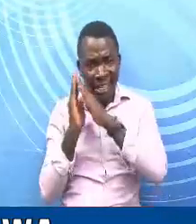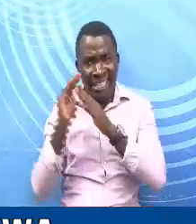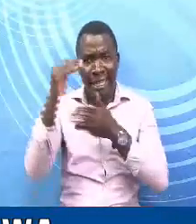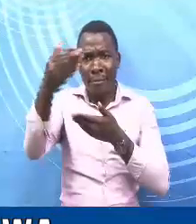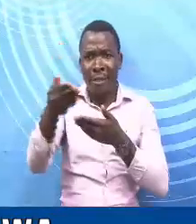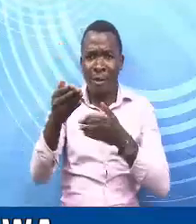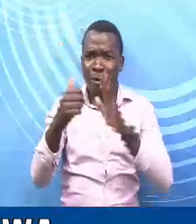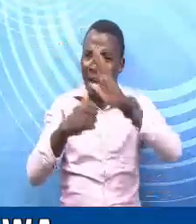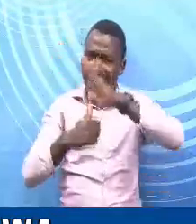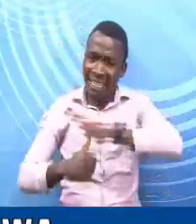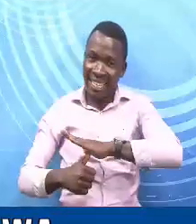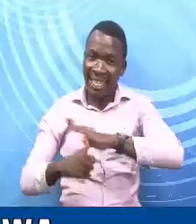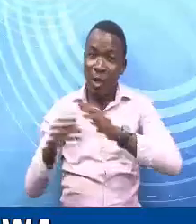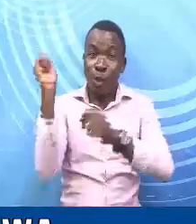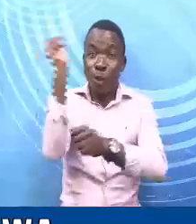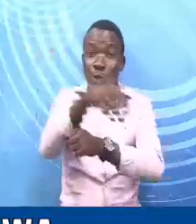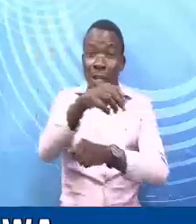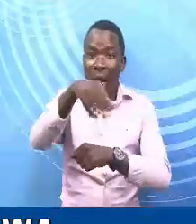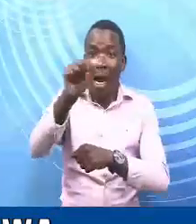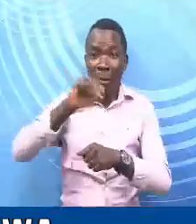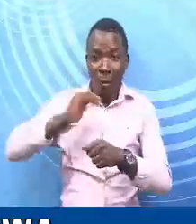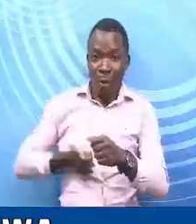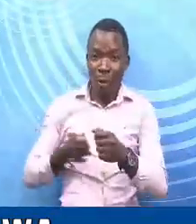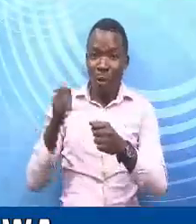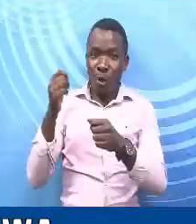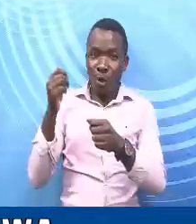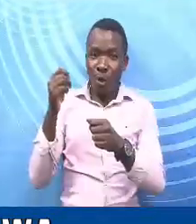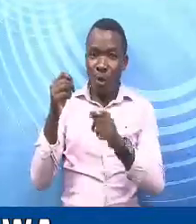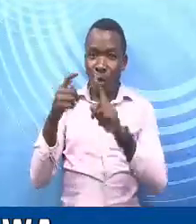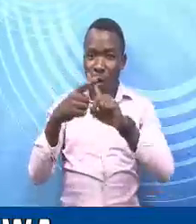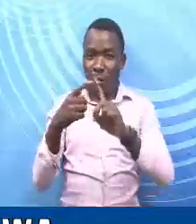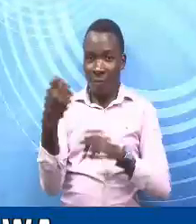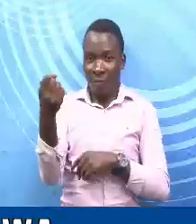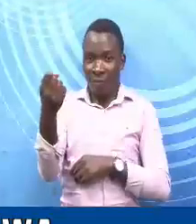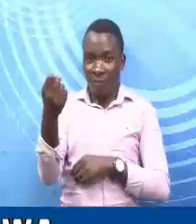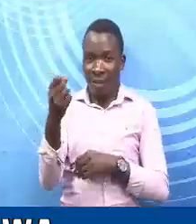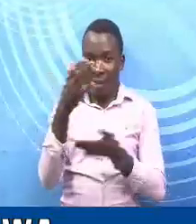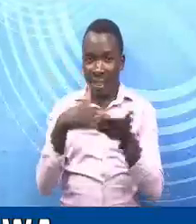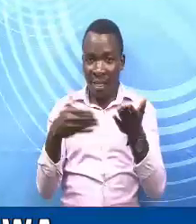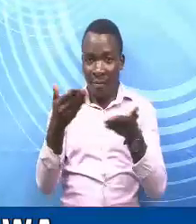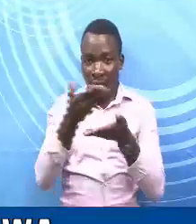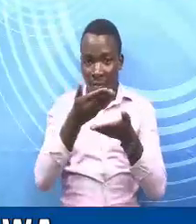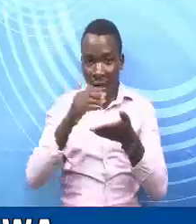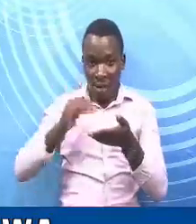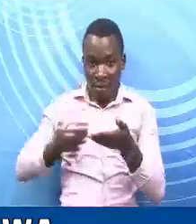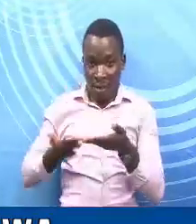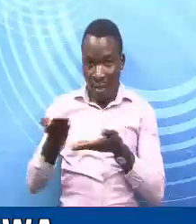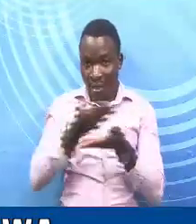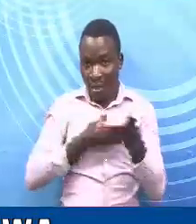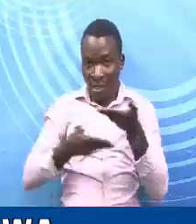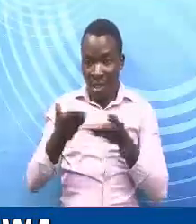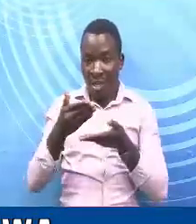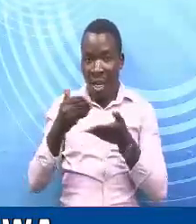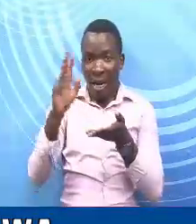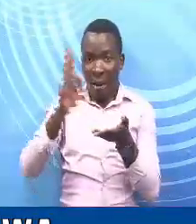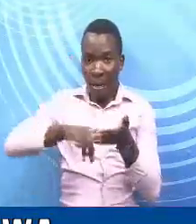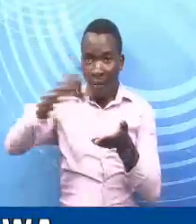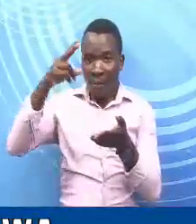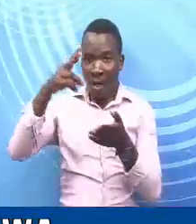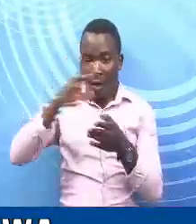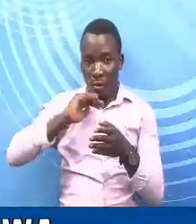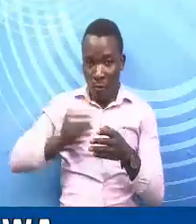cyane turenza habo bari twakubye inshuro eshanu bamwe mu bagore twaganiriye nabo harabahamya ko kuba umugore yarahawe ijambo hari bamwe muri